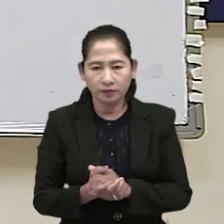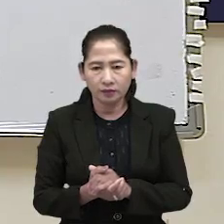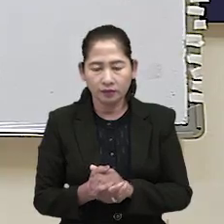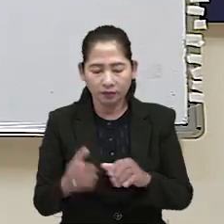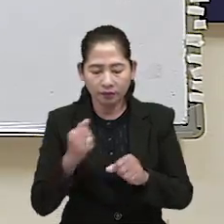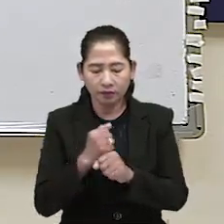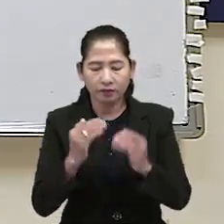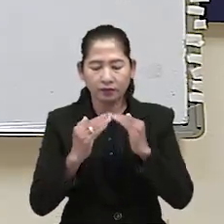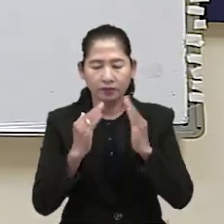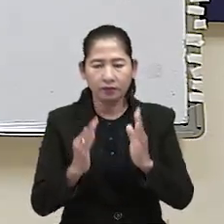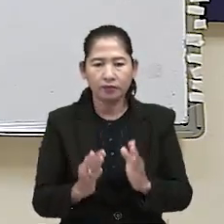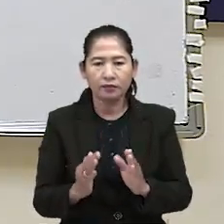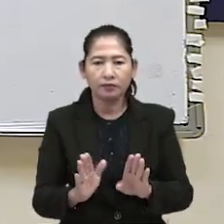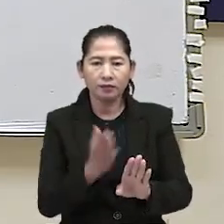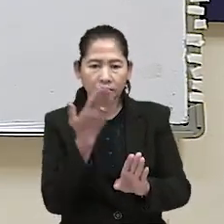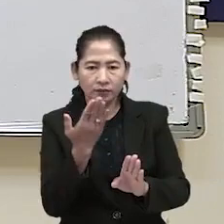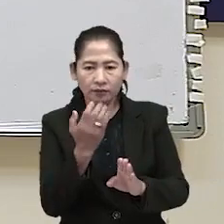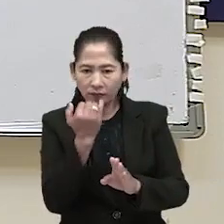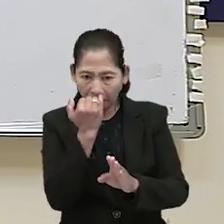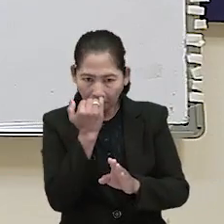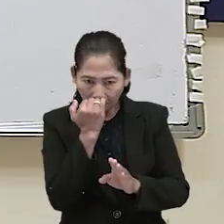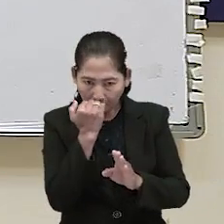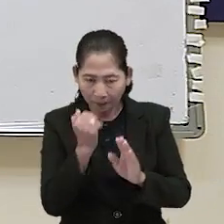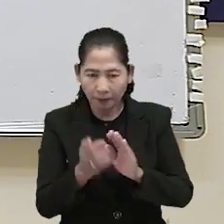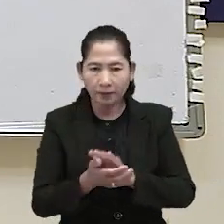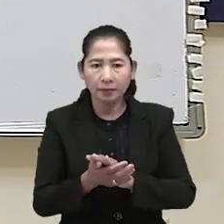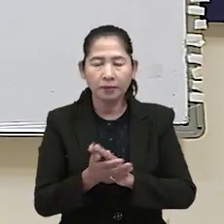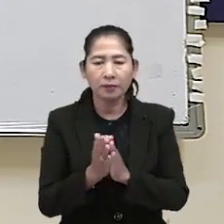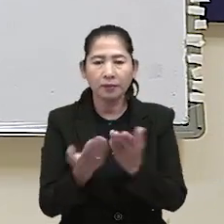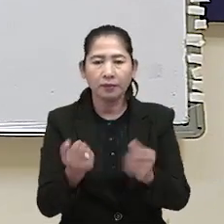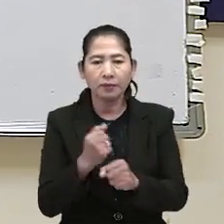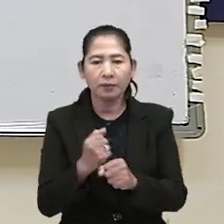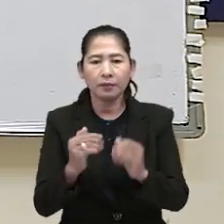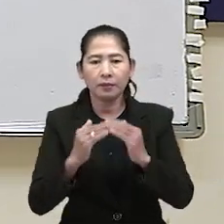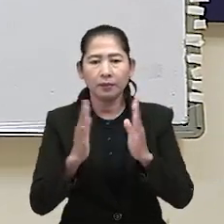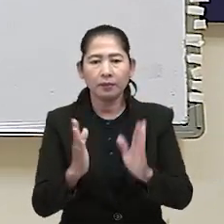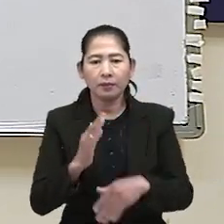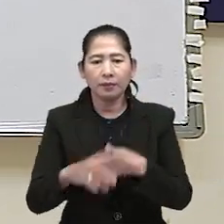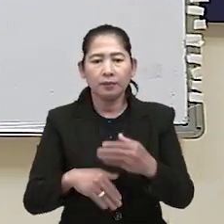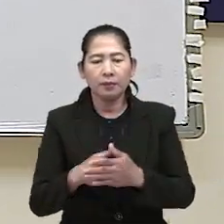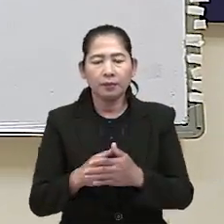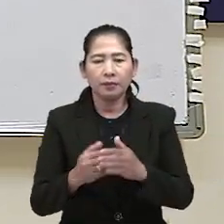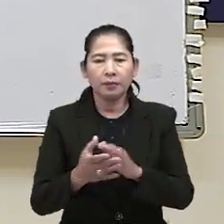Cái cáp tiết bạc lăng con. Bạc sư phơ cái cáp tiết tặng ạ khả nìa lăng.